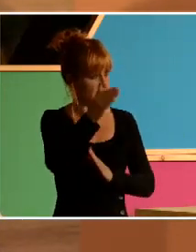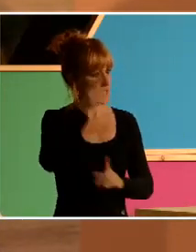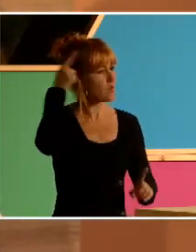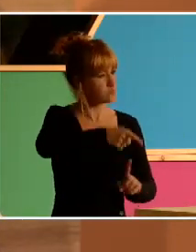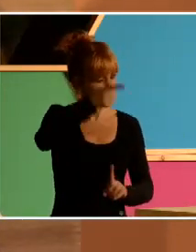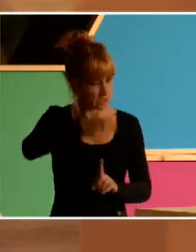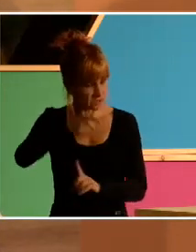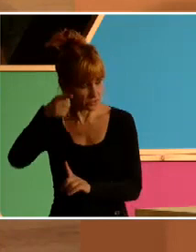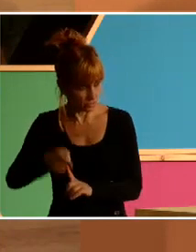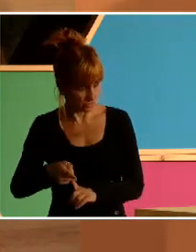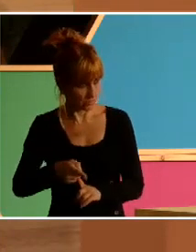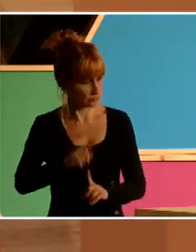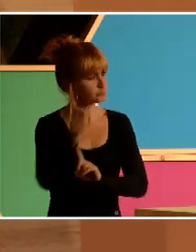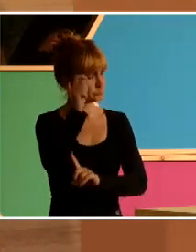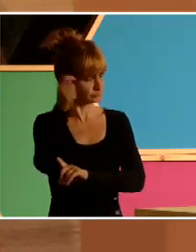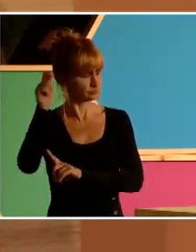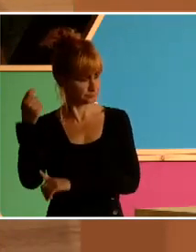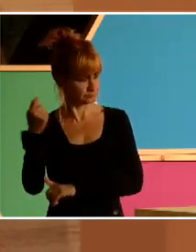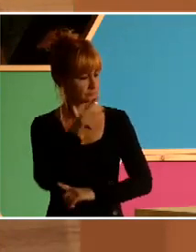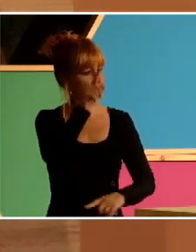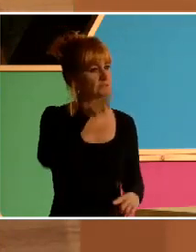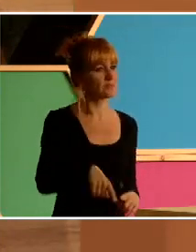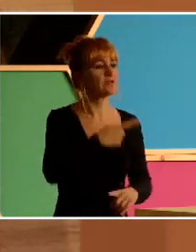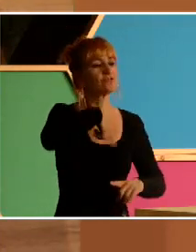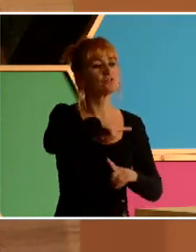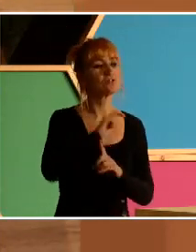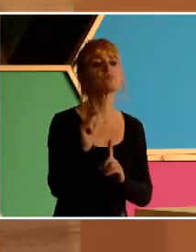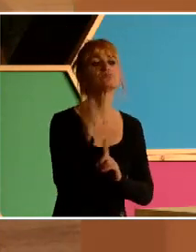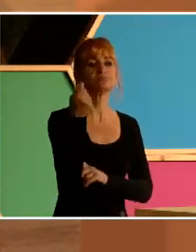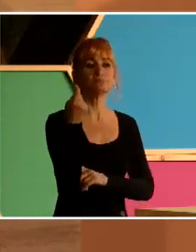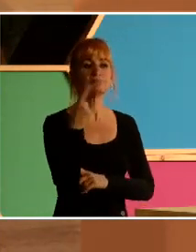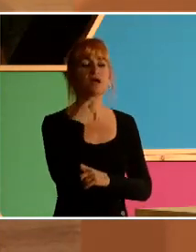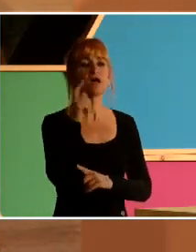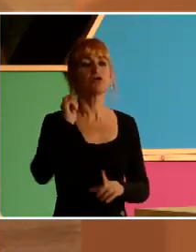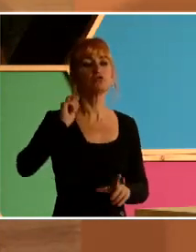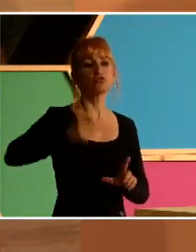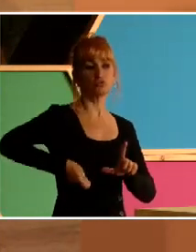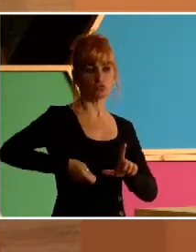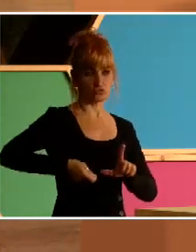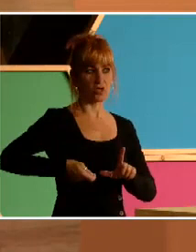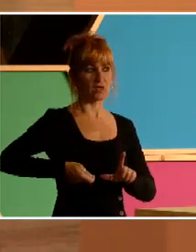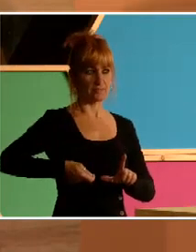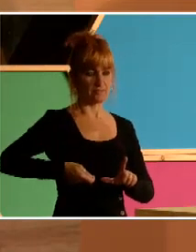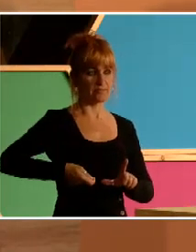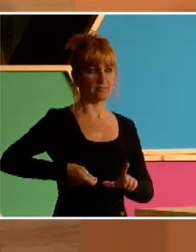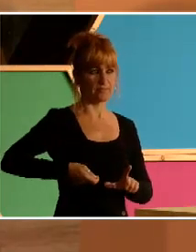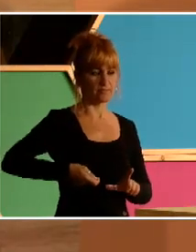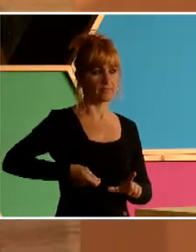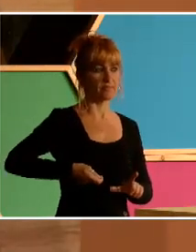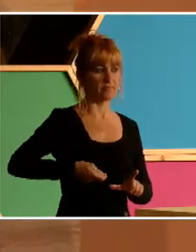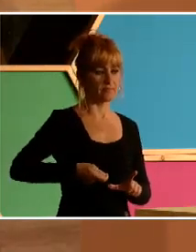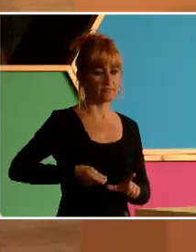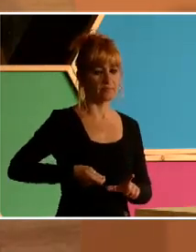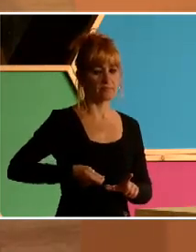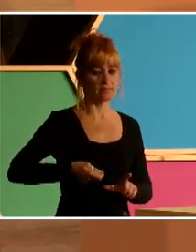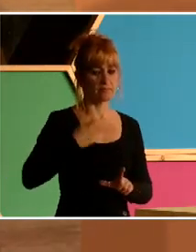40 agents de policia, sinó que a més hem aconseguit també que el jutge citi a declarar comandaments polítics molt propers a Zoido